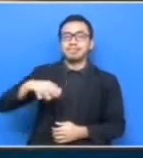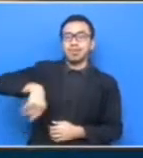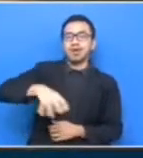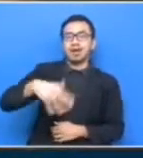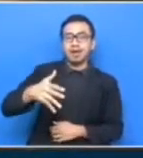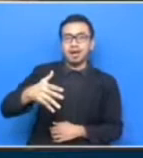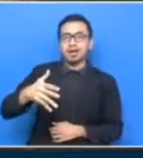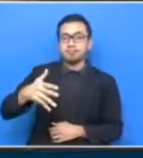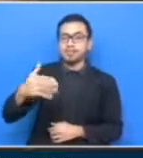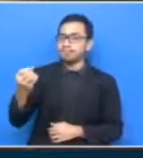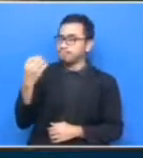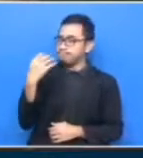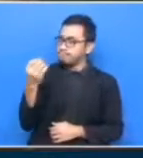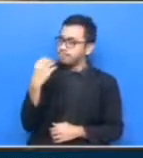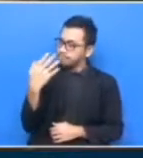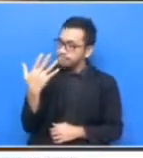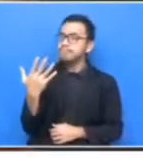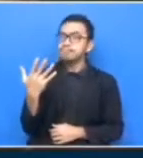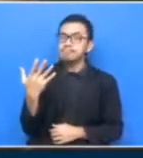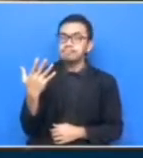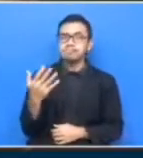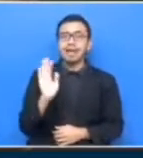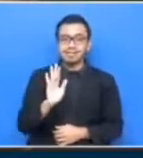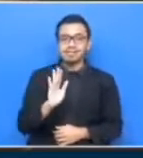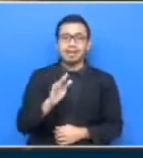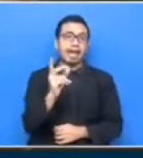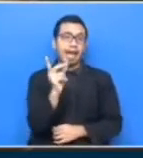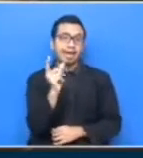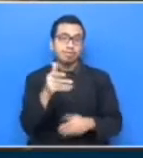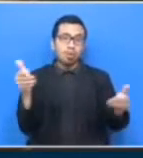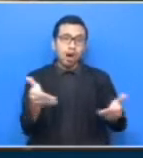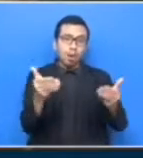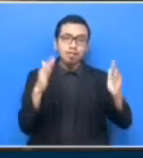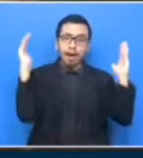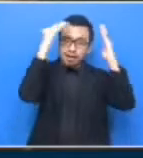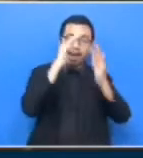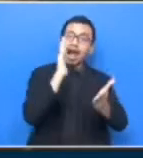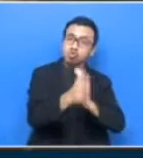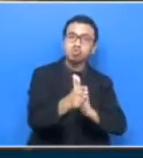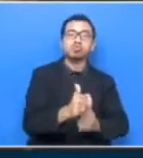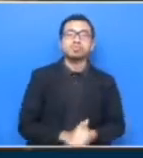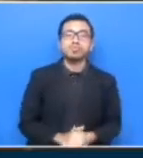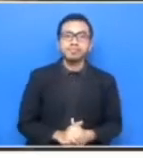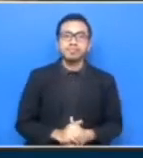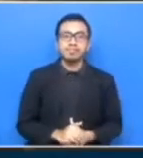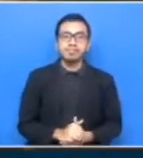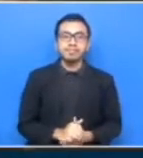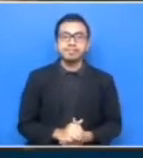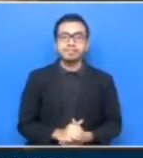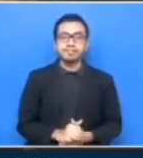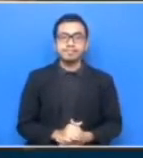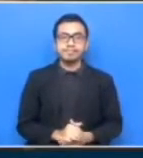keluarganya akan bahwa beliau akan langsung dirawat naik apa Heri ini kan sudah kali kedua